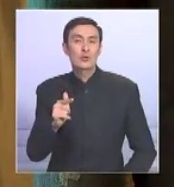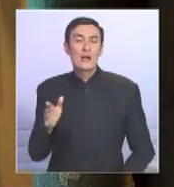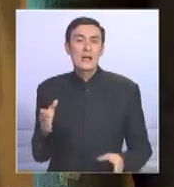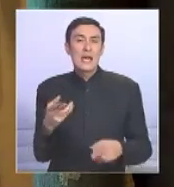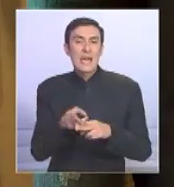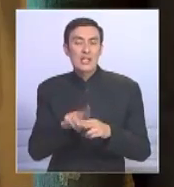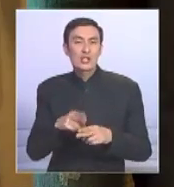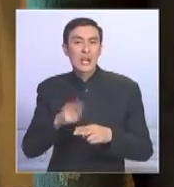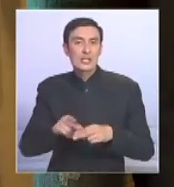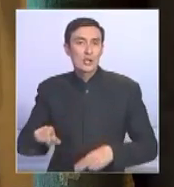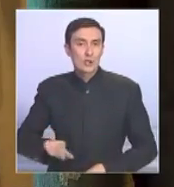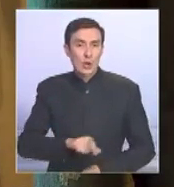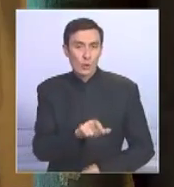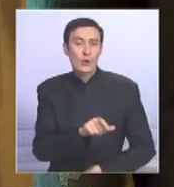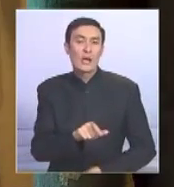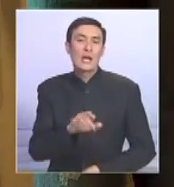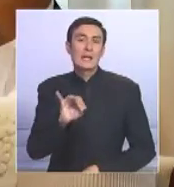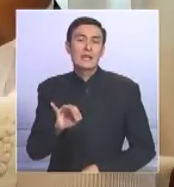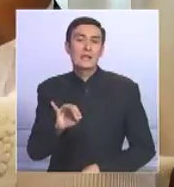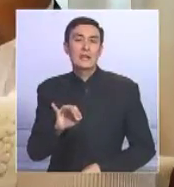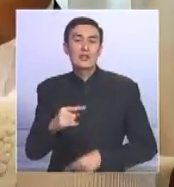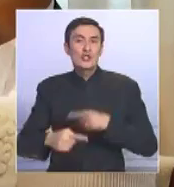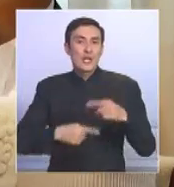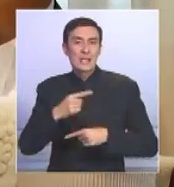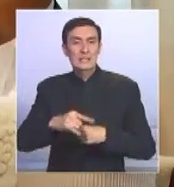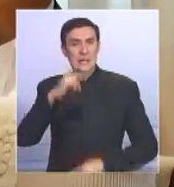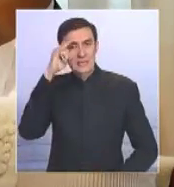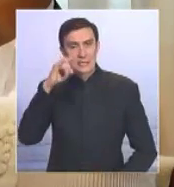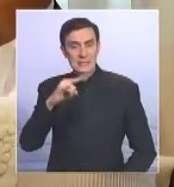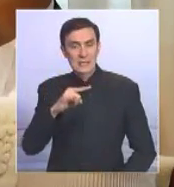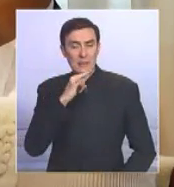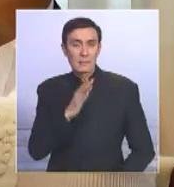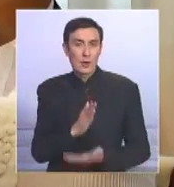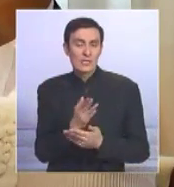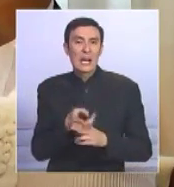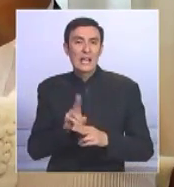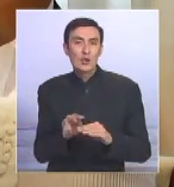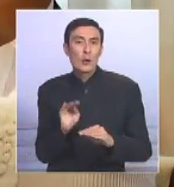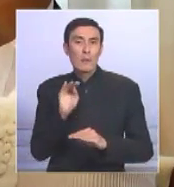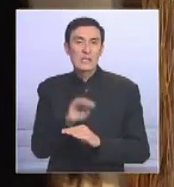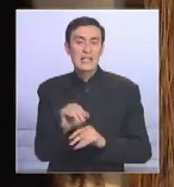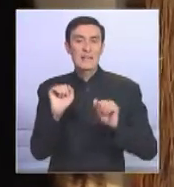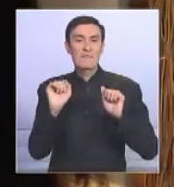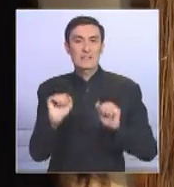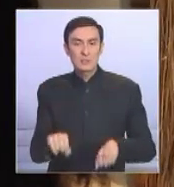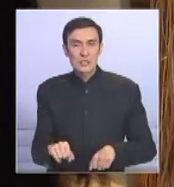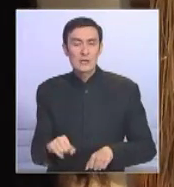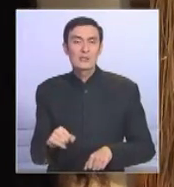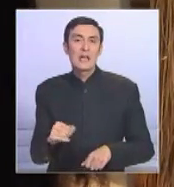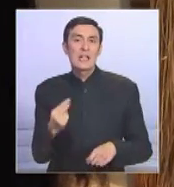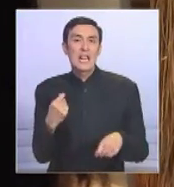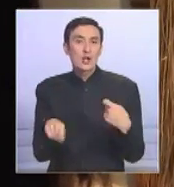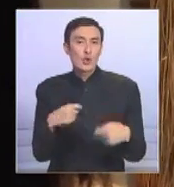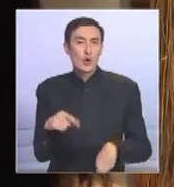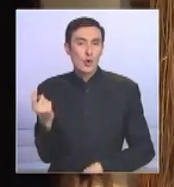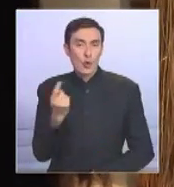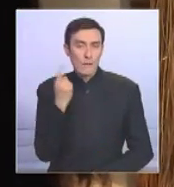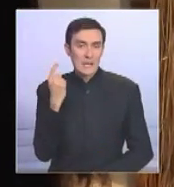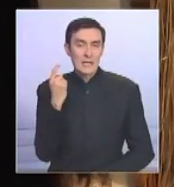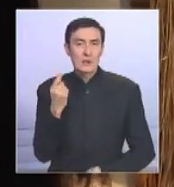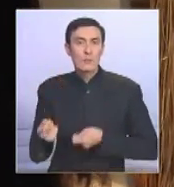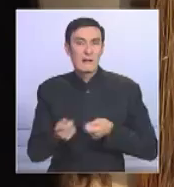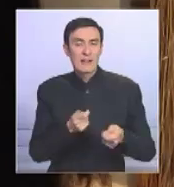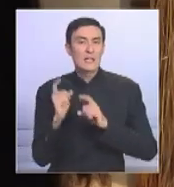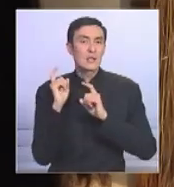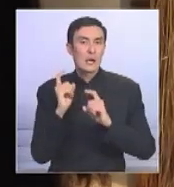железная дорога Чунцзин-Шэньчжань-Дуйсбург проходит через Казахстан. А это дополнительные возможности в сфере экономики и логистики.